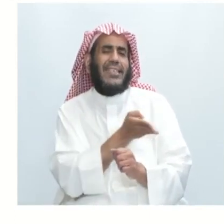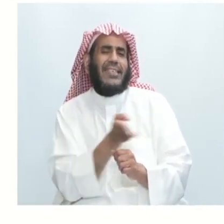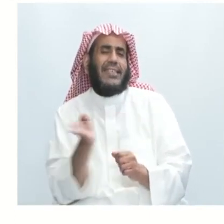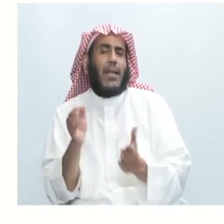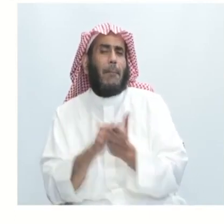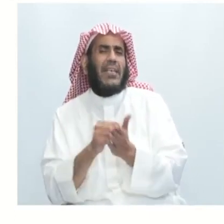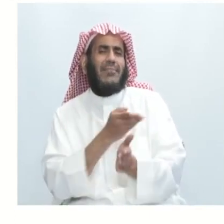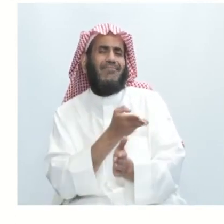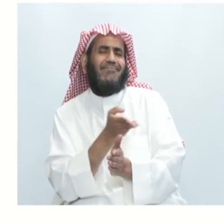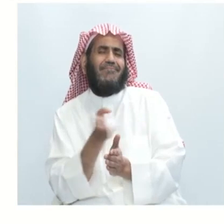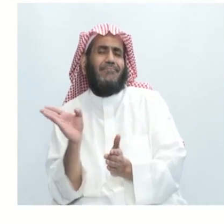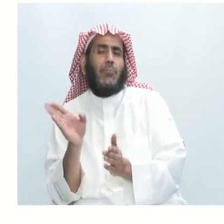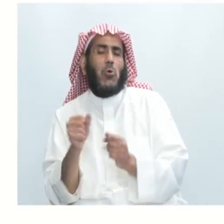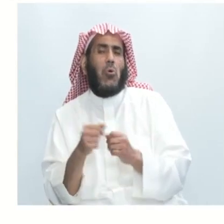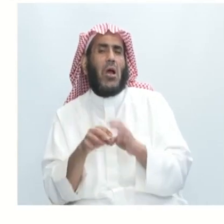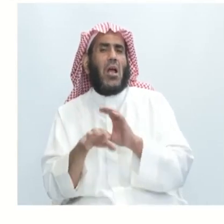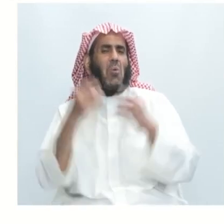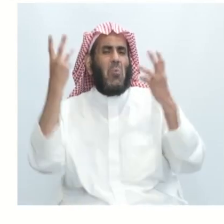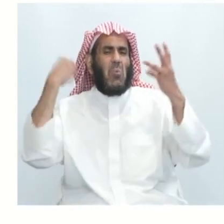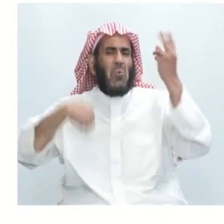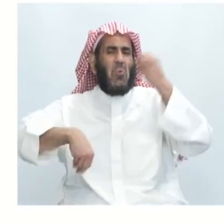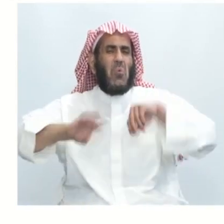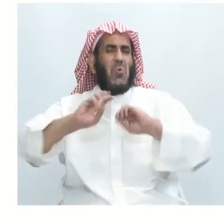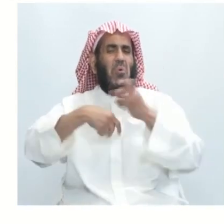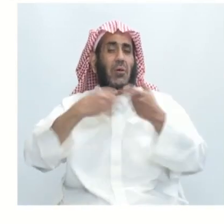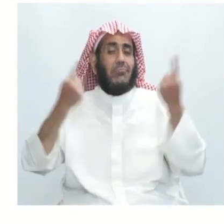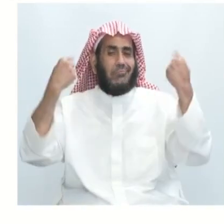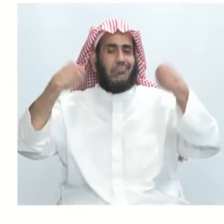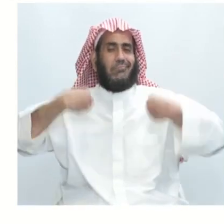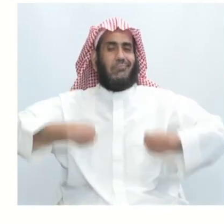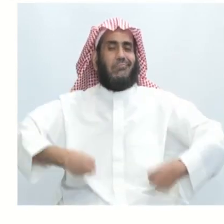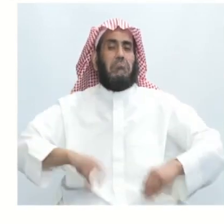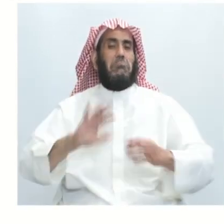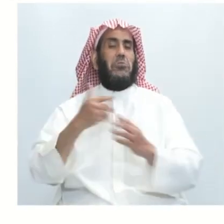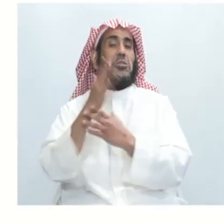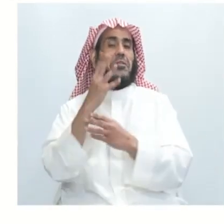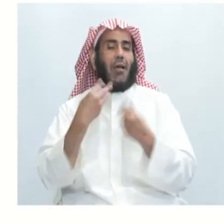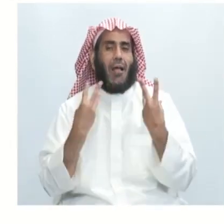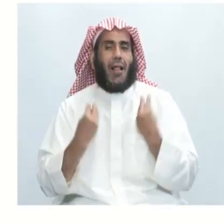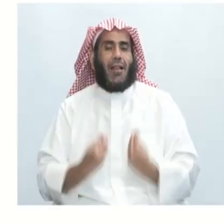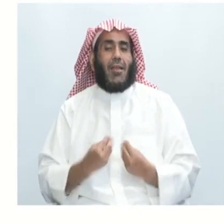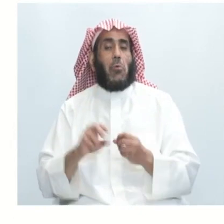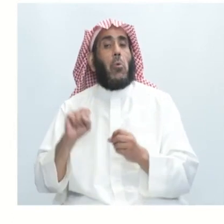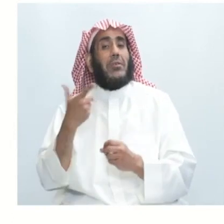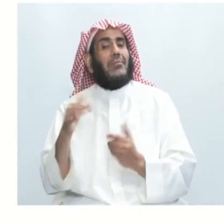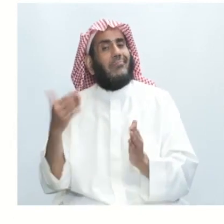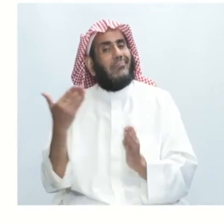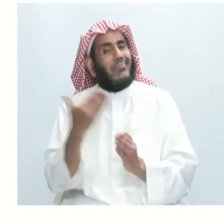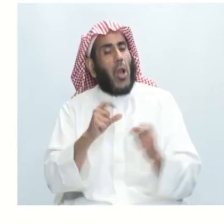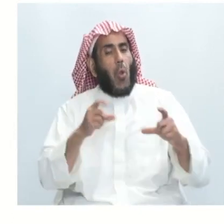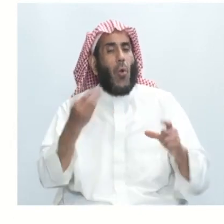الى البيت وخلع عنه رداءه العتيق وارتدى اخره جديدا انيقه واسرع عائدا الى